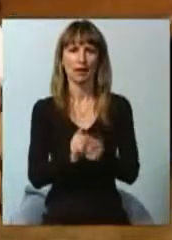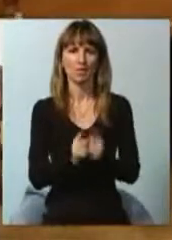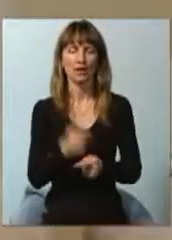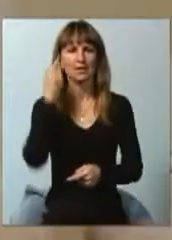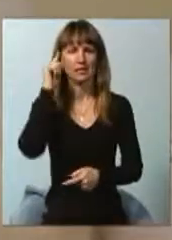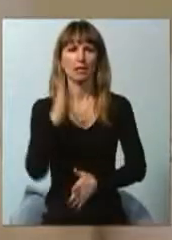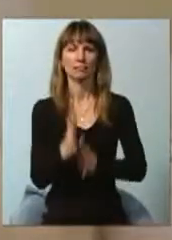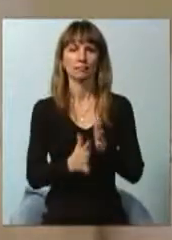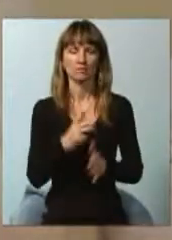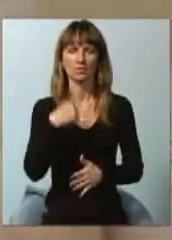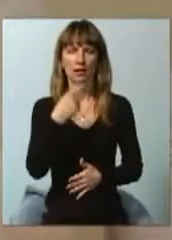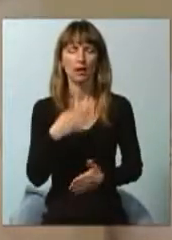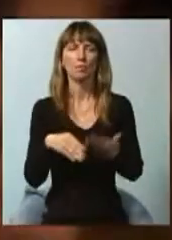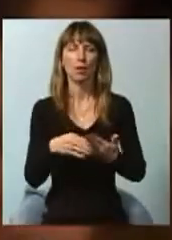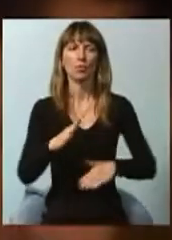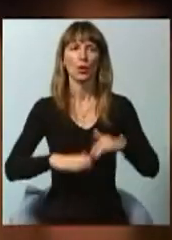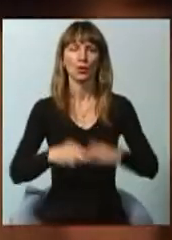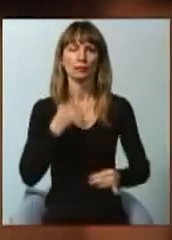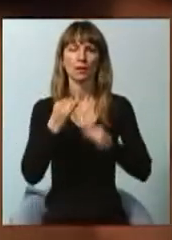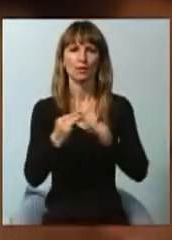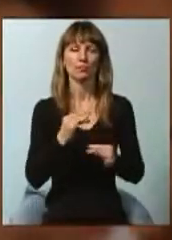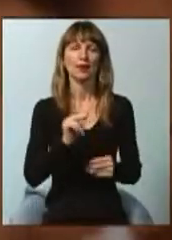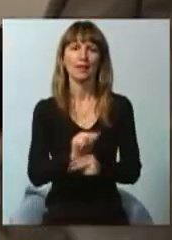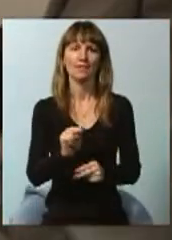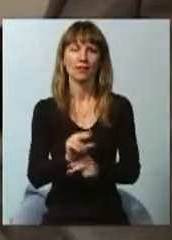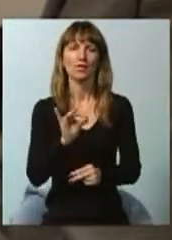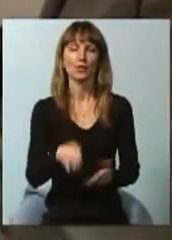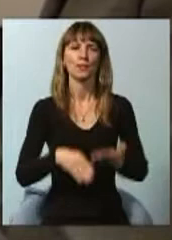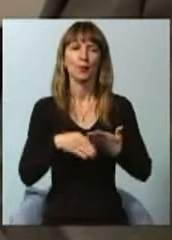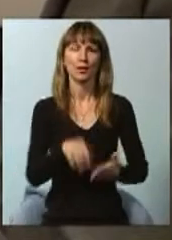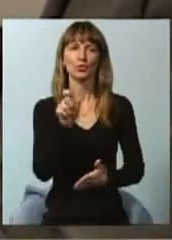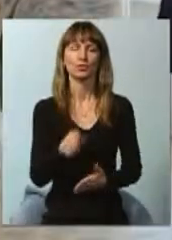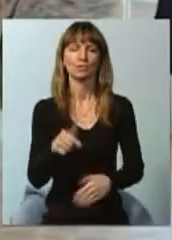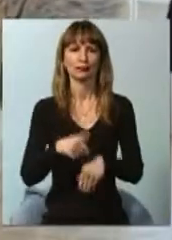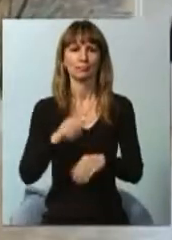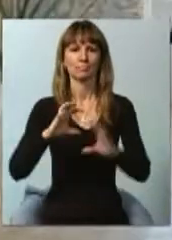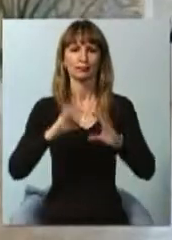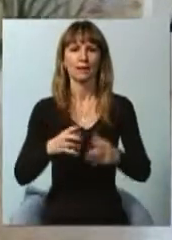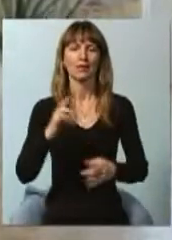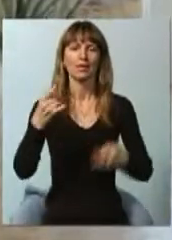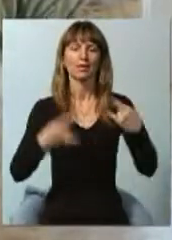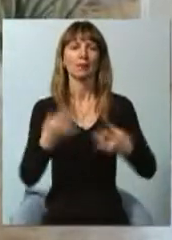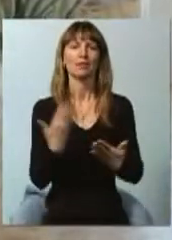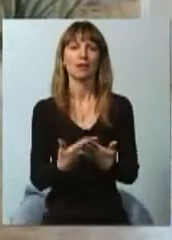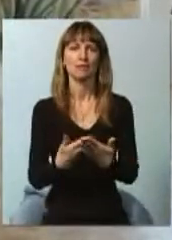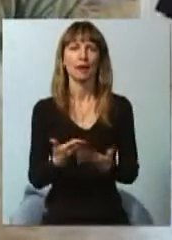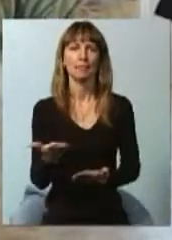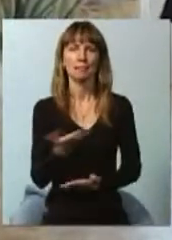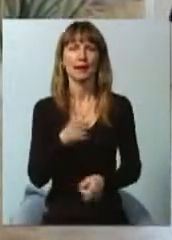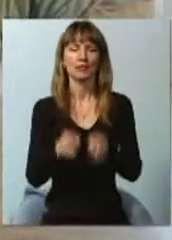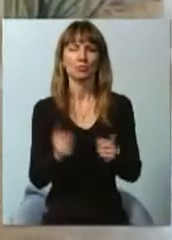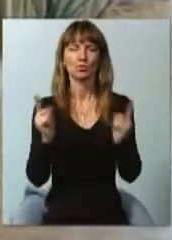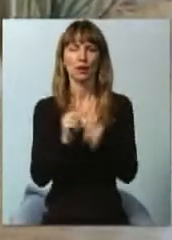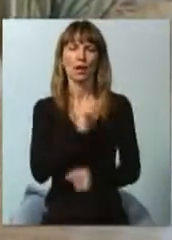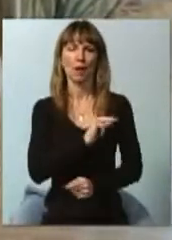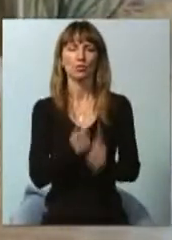мову жестів та за допомогою рук спілкуються, навчають та допомагають людям почути світ. На телебаченні, наприклад, ми іноді зустрічаємо